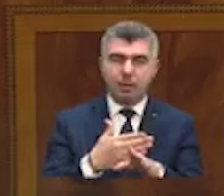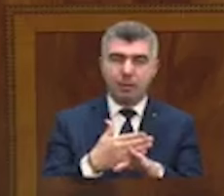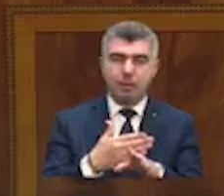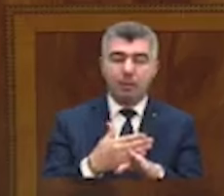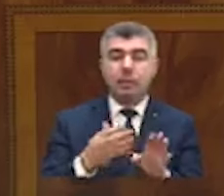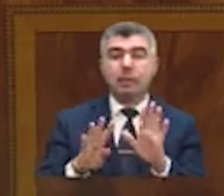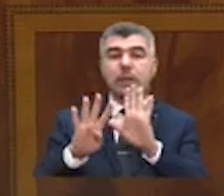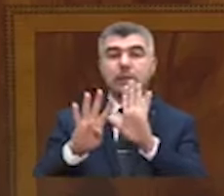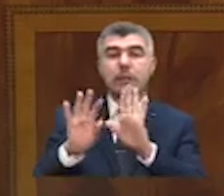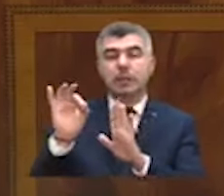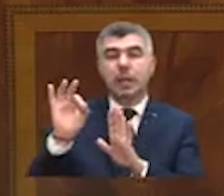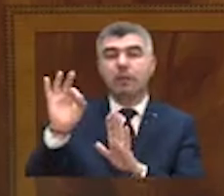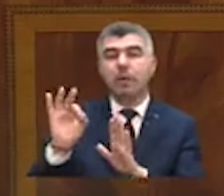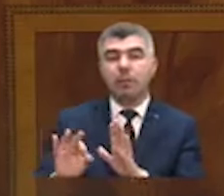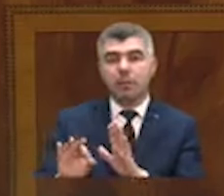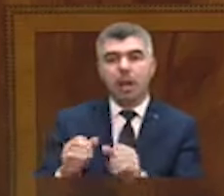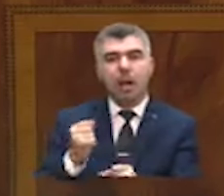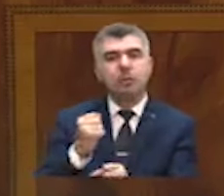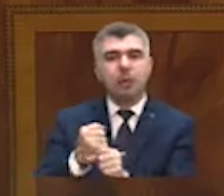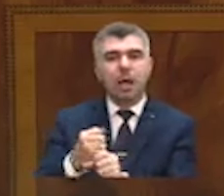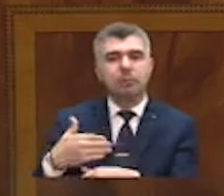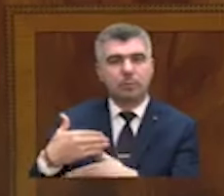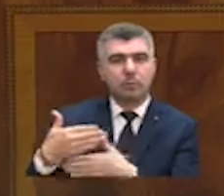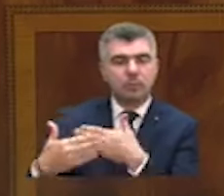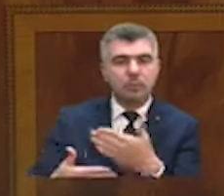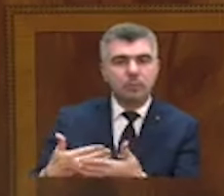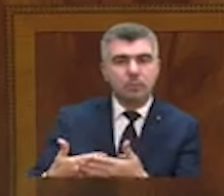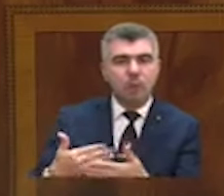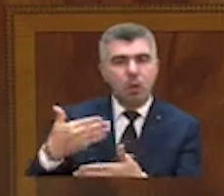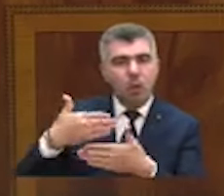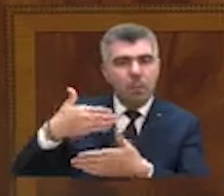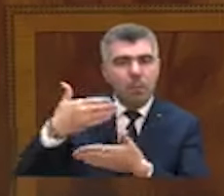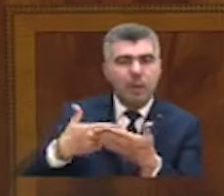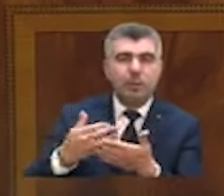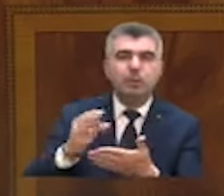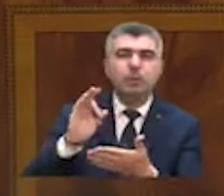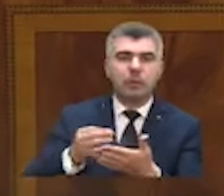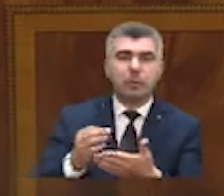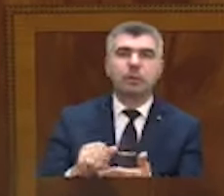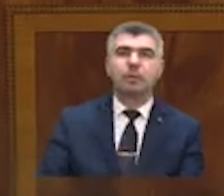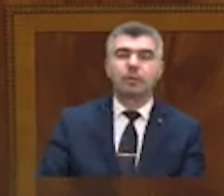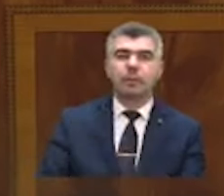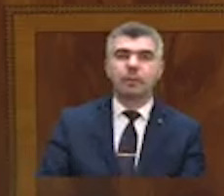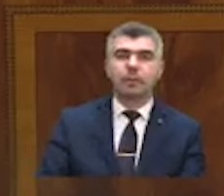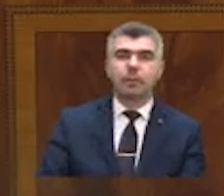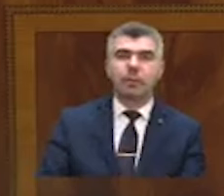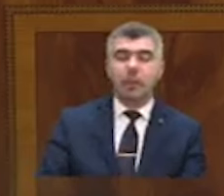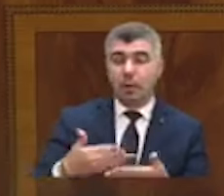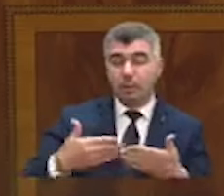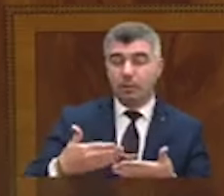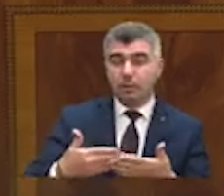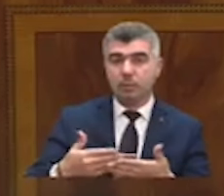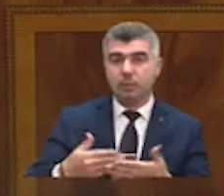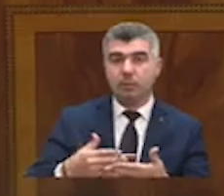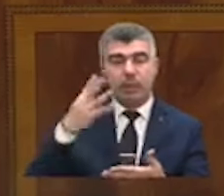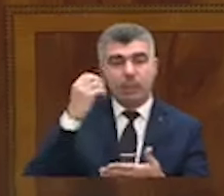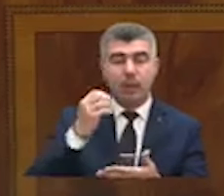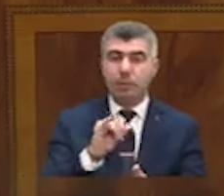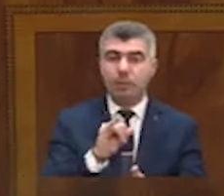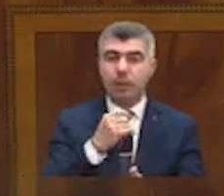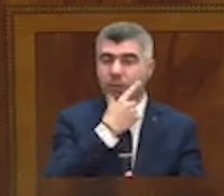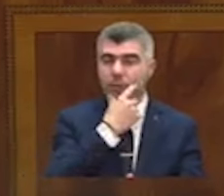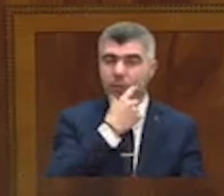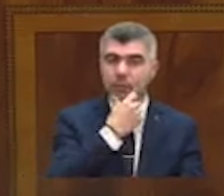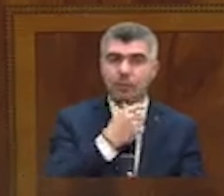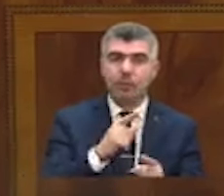90% الناس بداو يشتغلوا وبداو كنيو وبداو يخدموا هذا هو الامكانيه وما نساو بانه